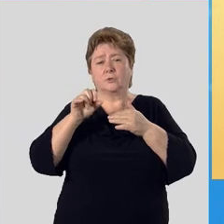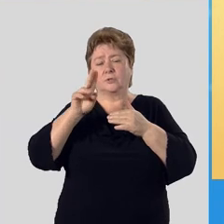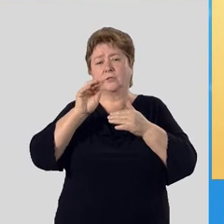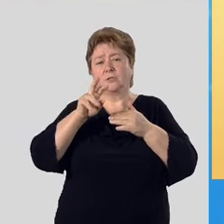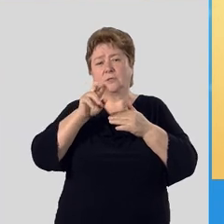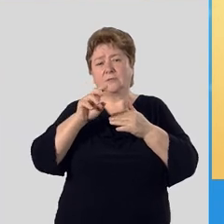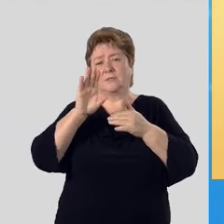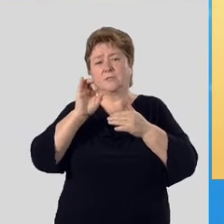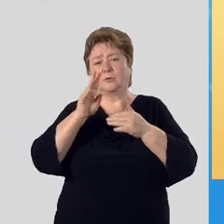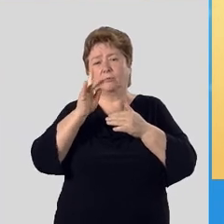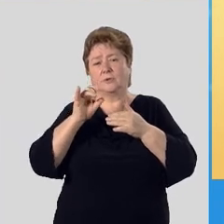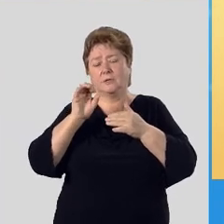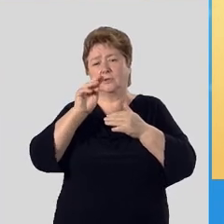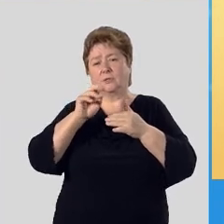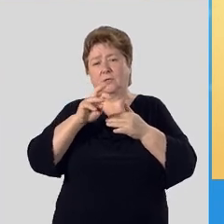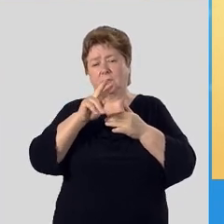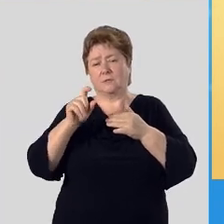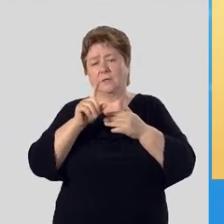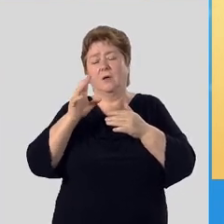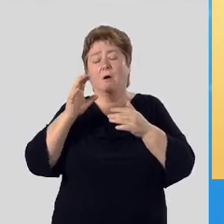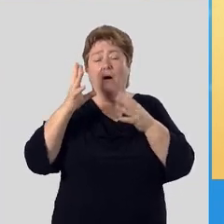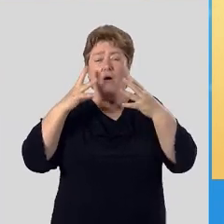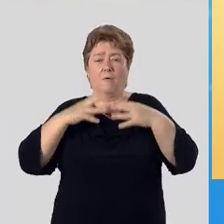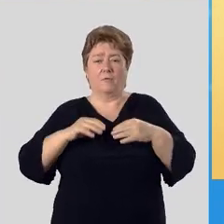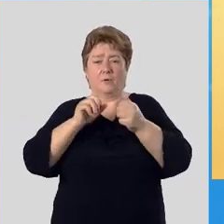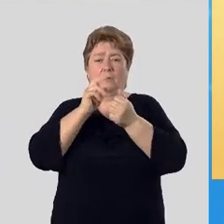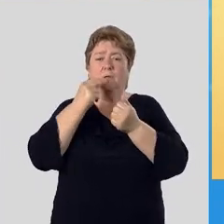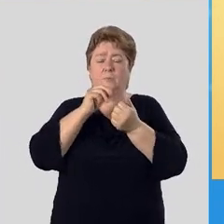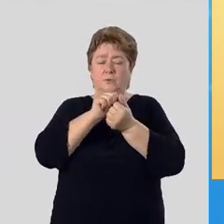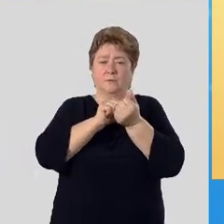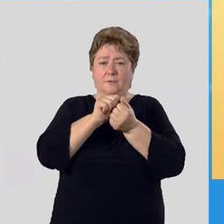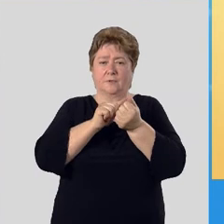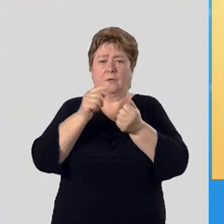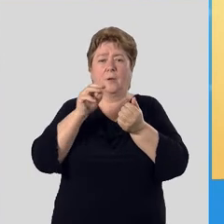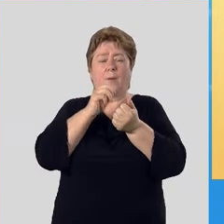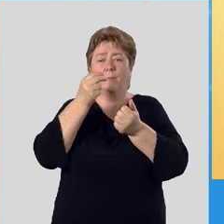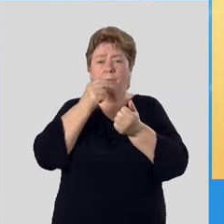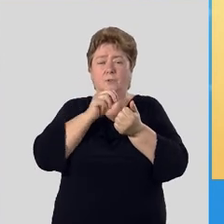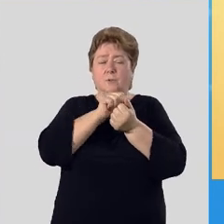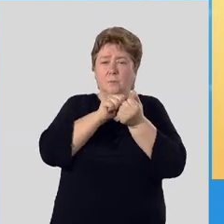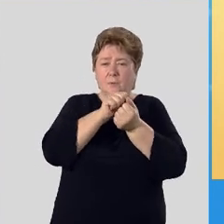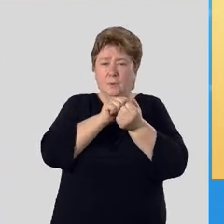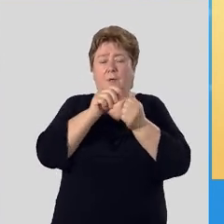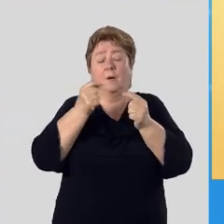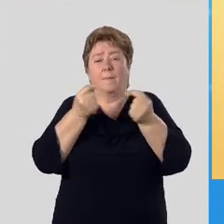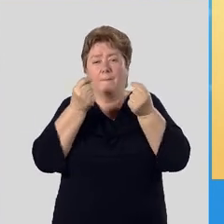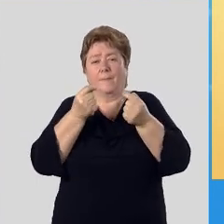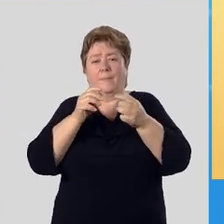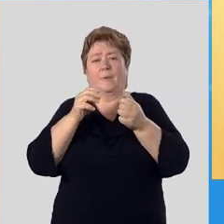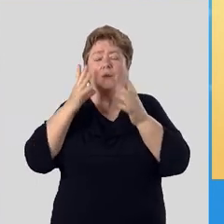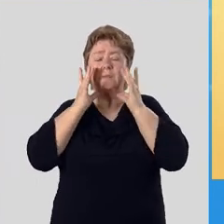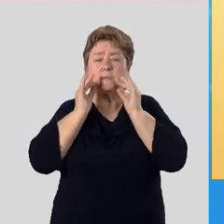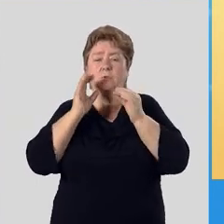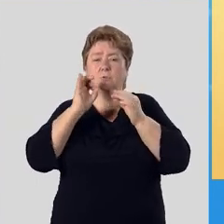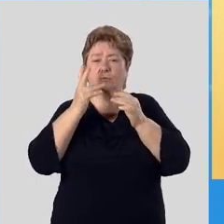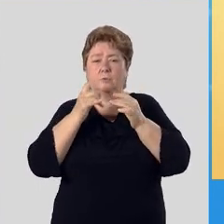железу, слюнные железы. В органах пищеварения пища измельчается, смачивается слюной. На